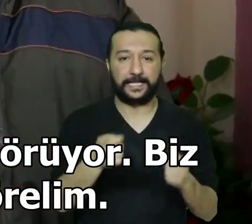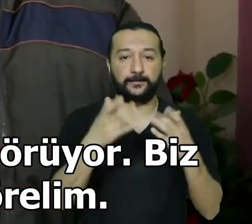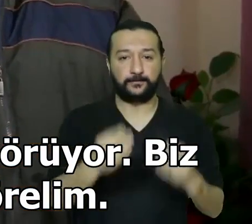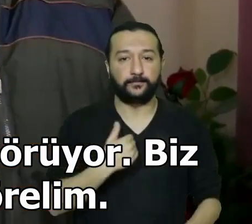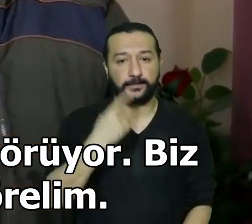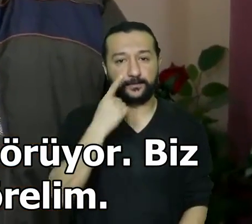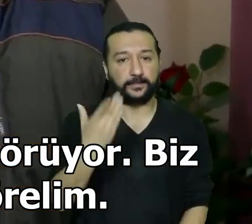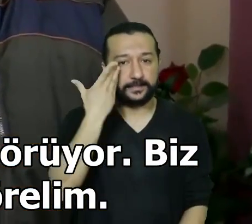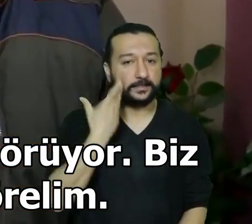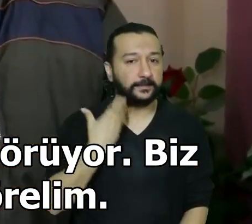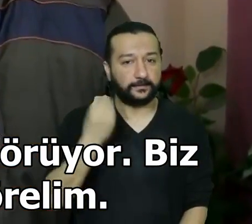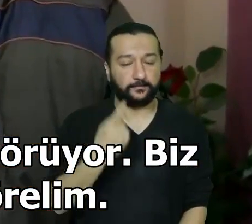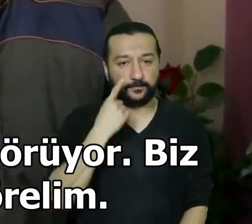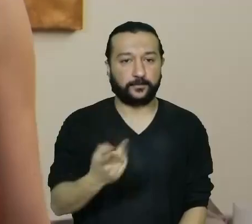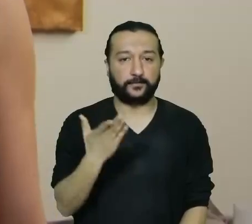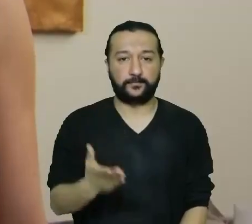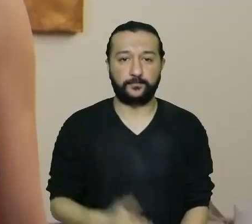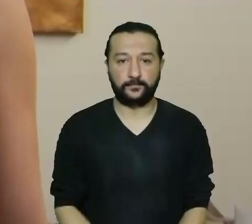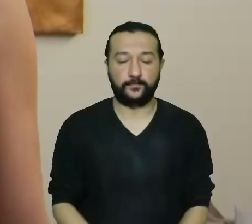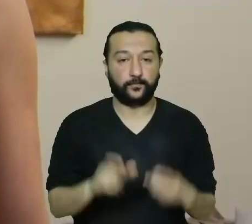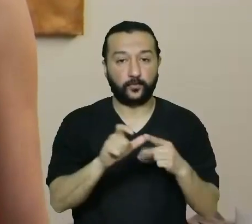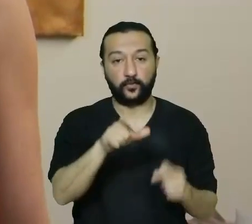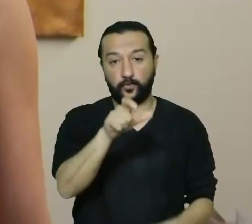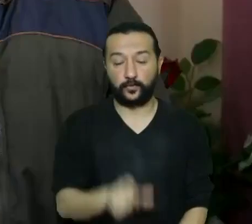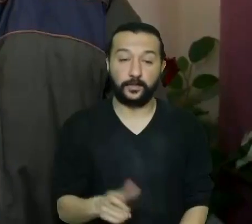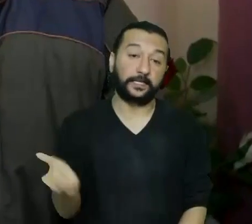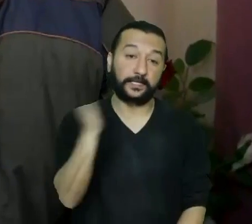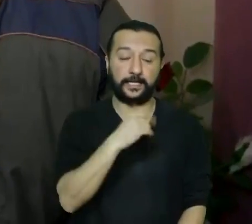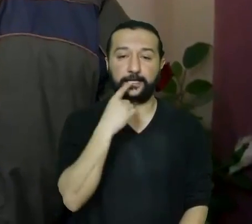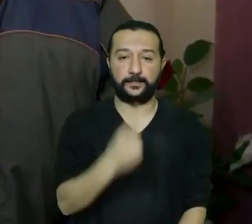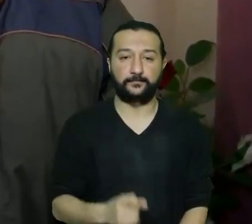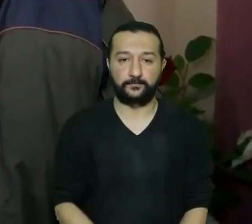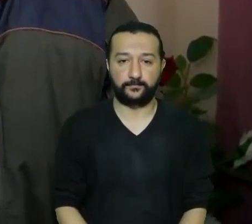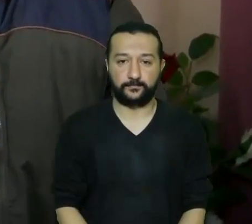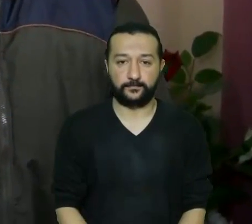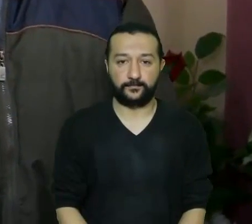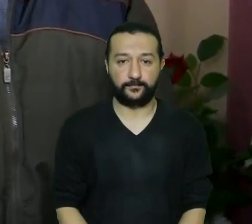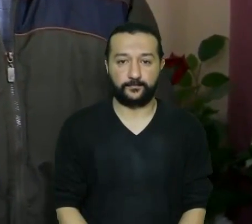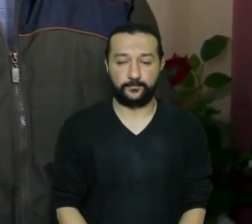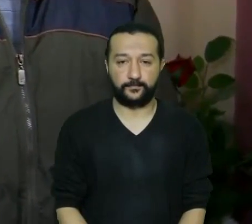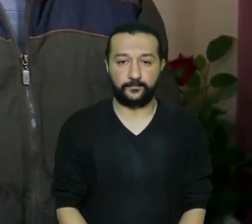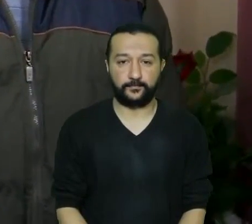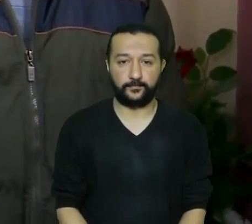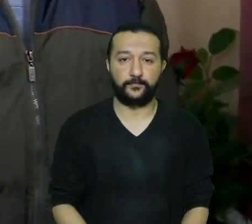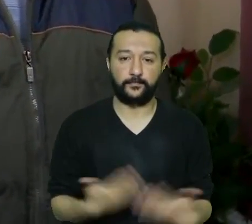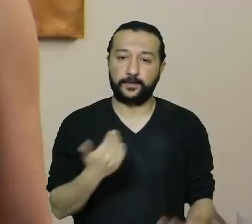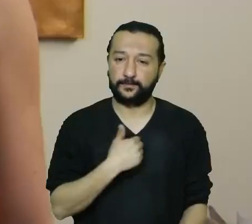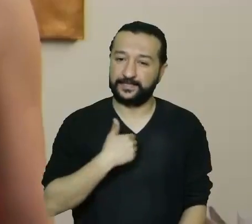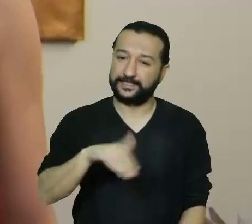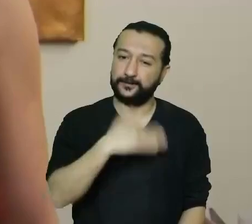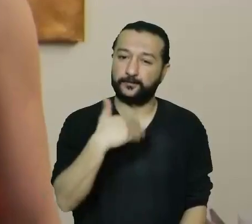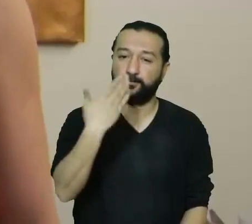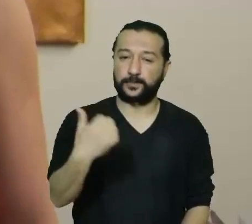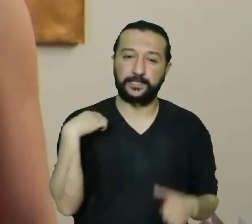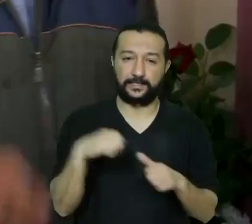de izleyelim, biz de bağım görelim. Şükrü, çık dışarı. Tamam. Efendim biz çıkıyoruz, sonra